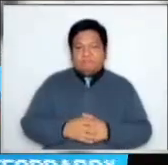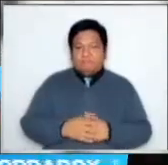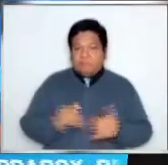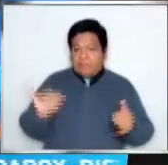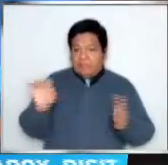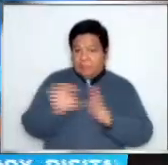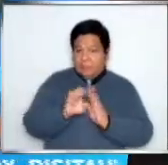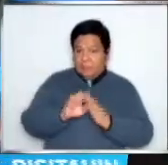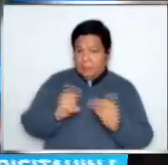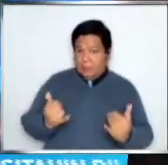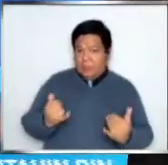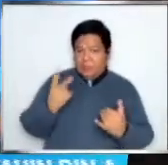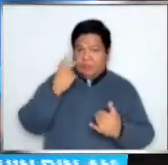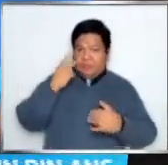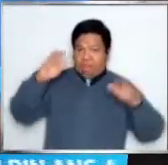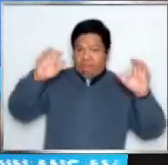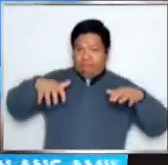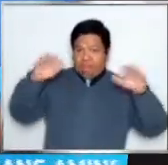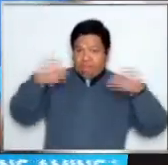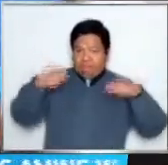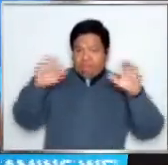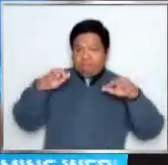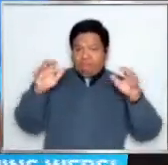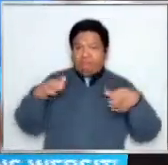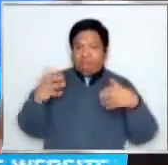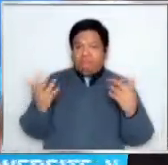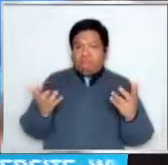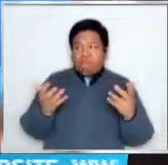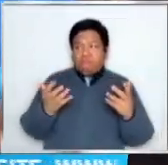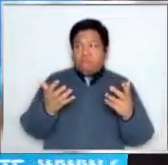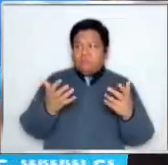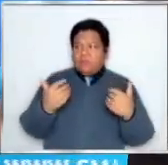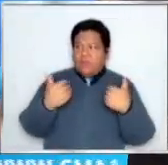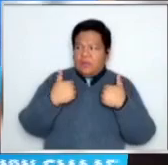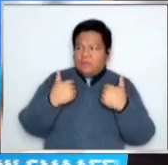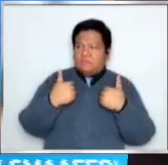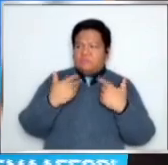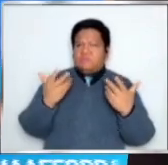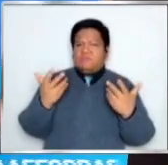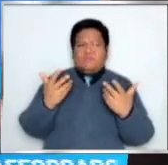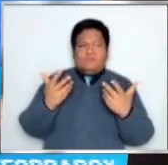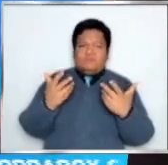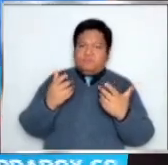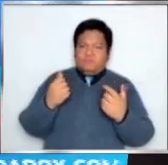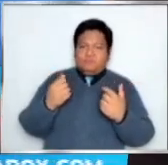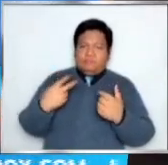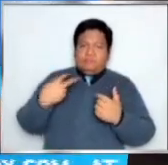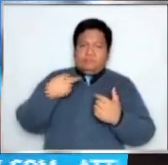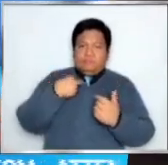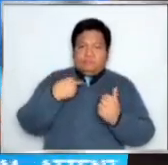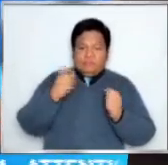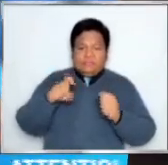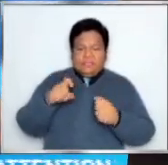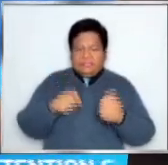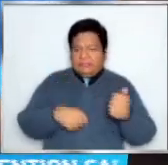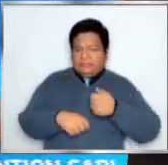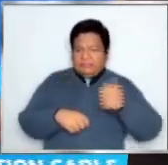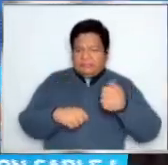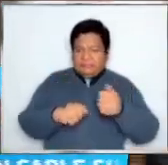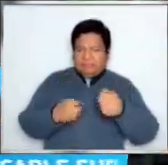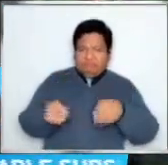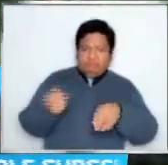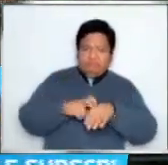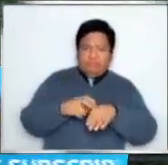umuulan. Yun, nagsaplaran kami makasakay na agad kasi inahabol namin yung oras sa